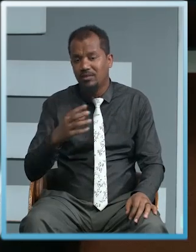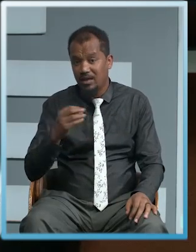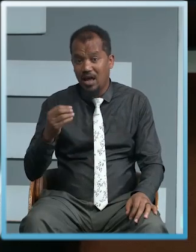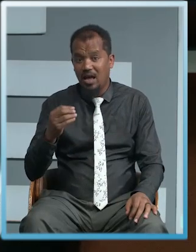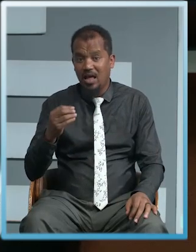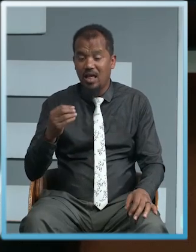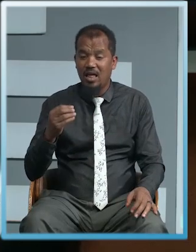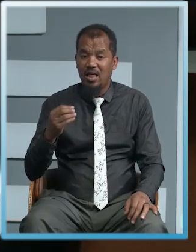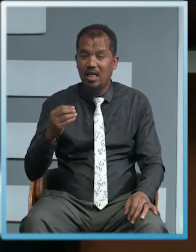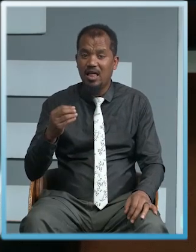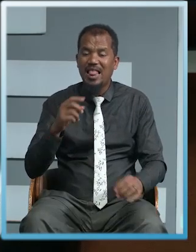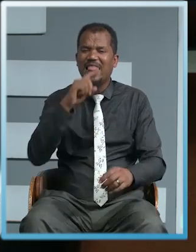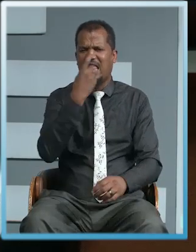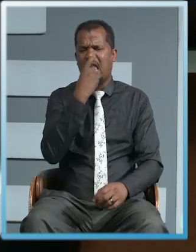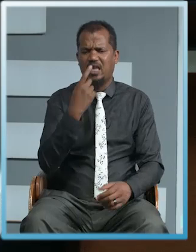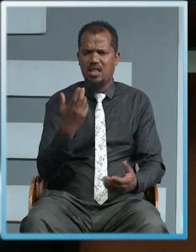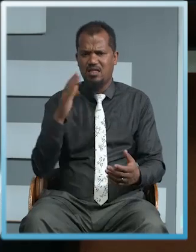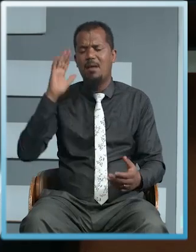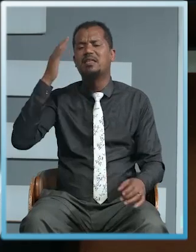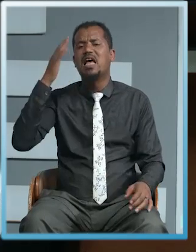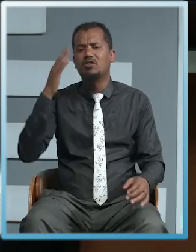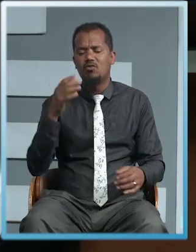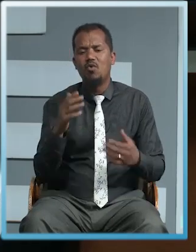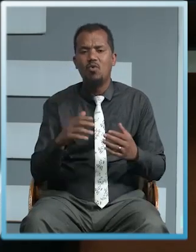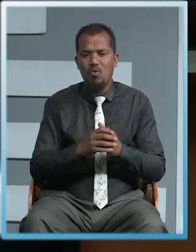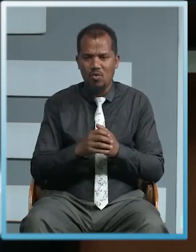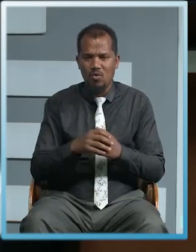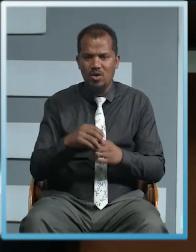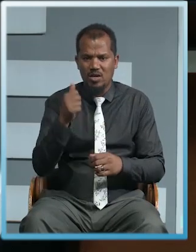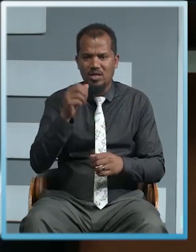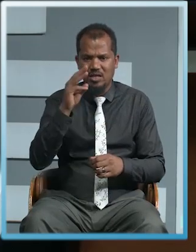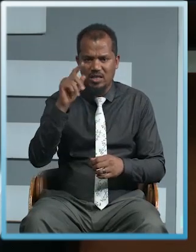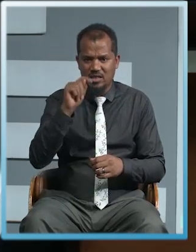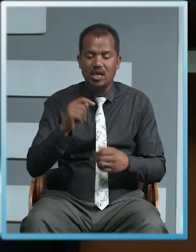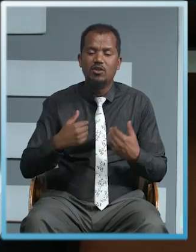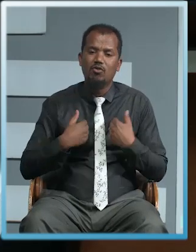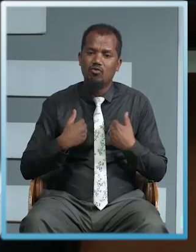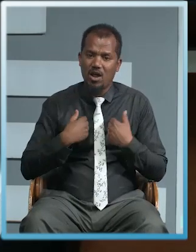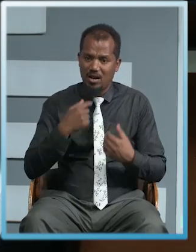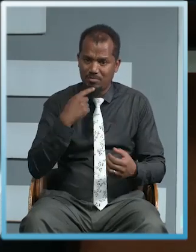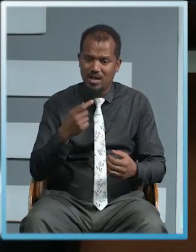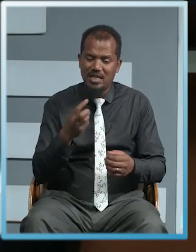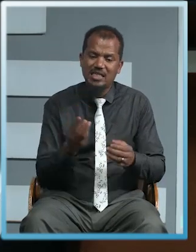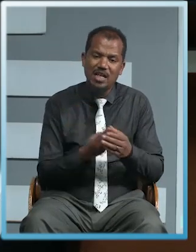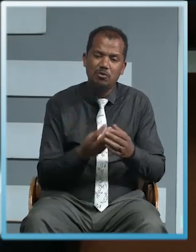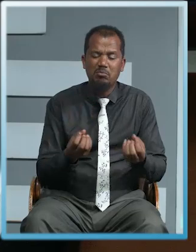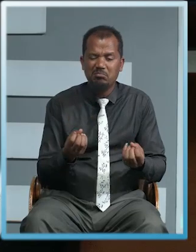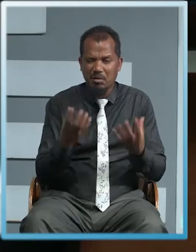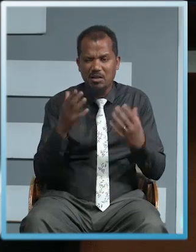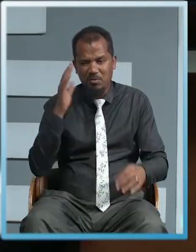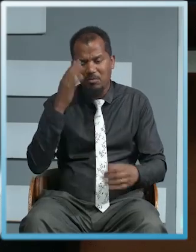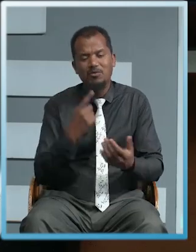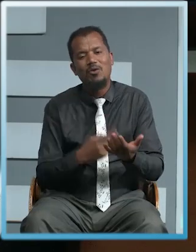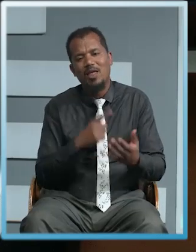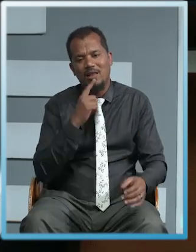انا تطعيك الناتي مساسلو عينات سيتوش ينورون البلن سندو بام الزانيو